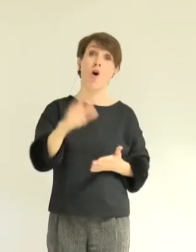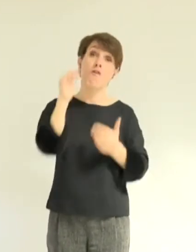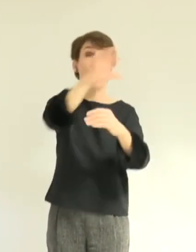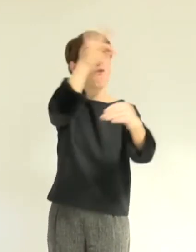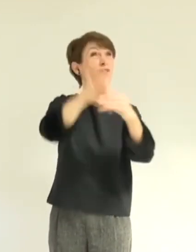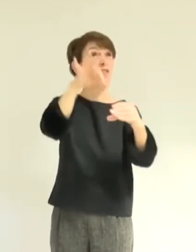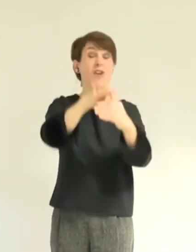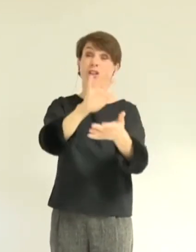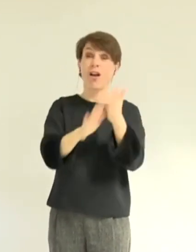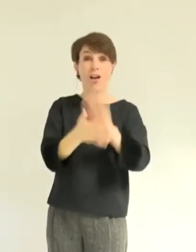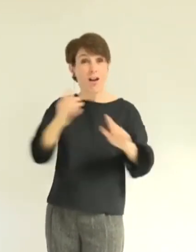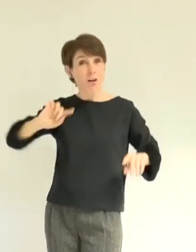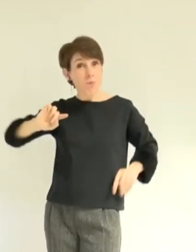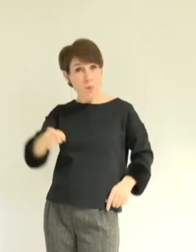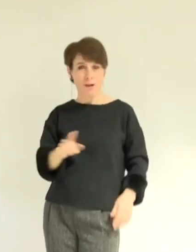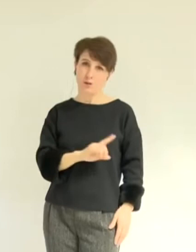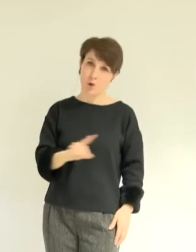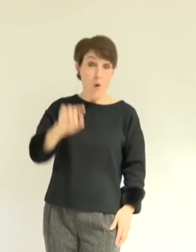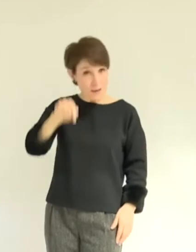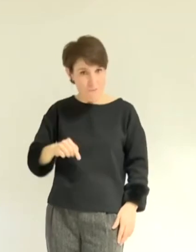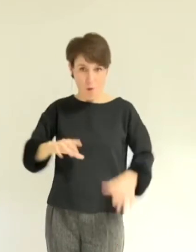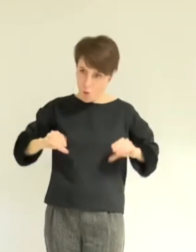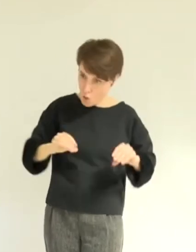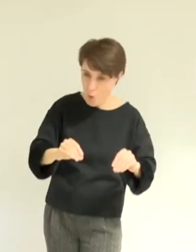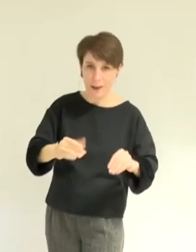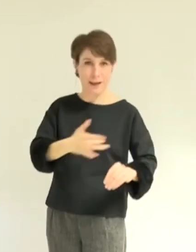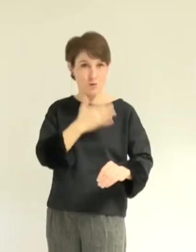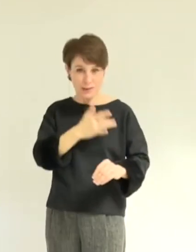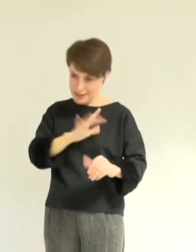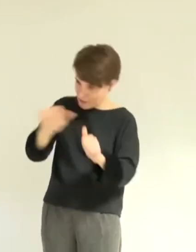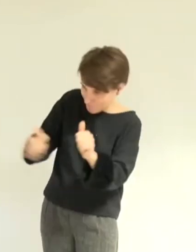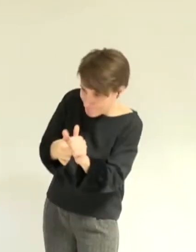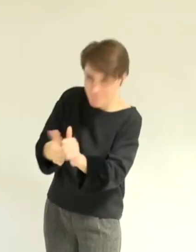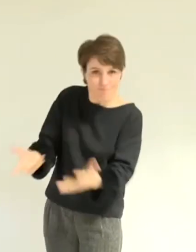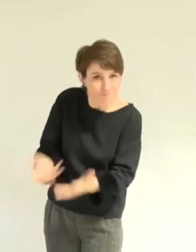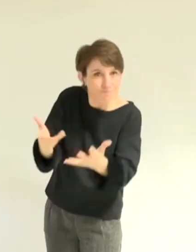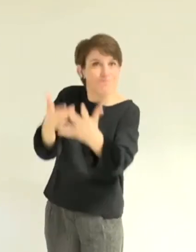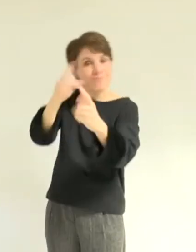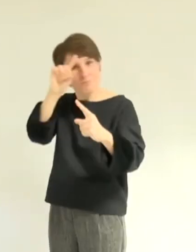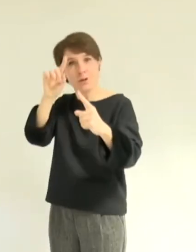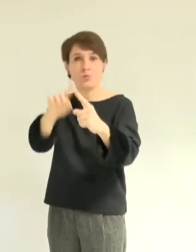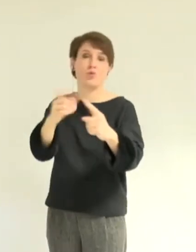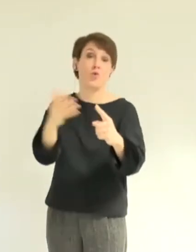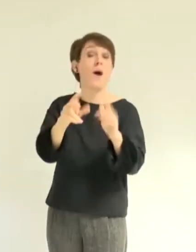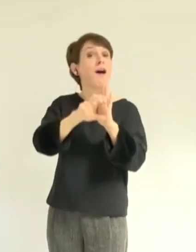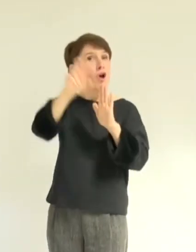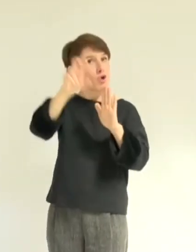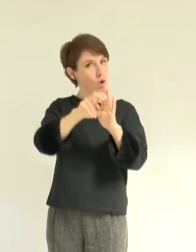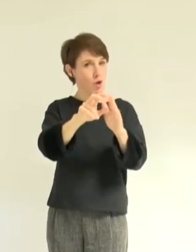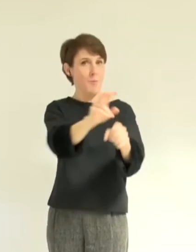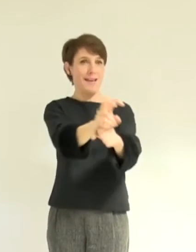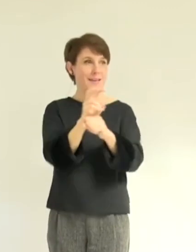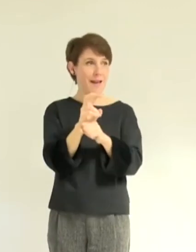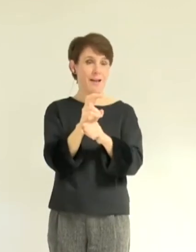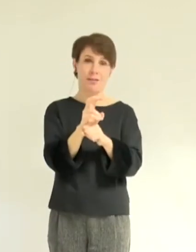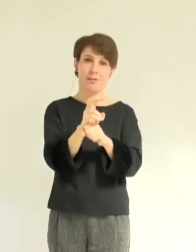il faut vraiment être utile à un projet collectif qui aura pour conséquence de conserver à Grenoble une offre de soins